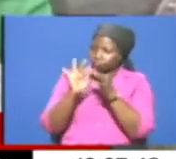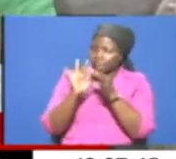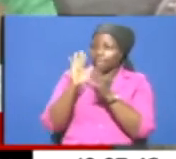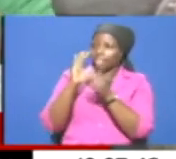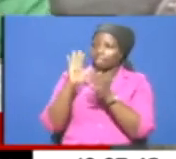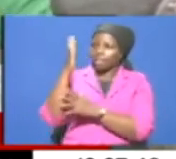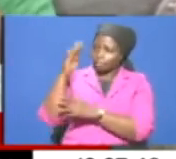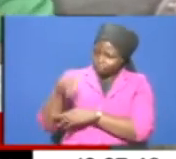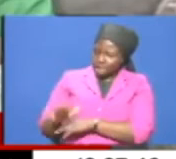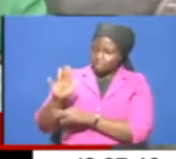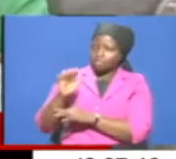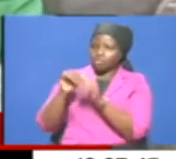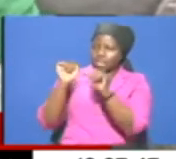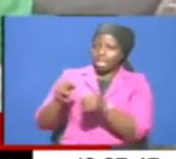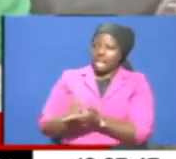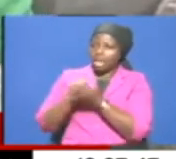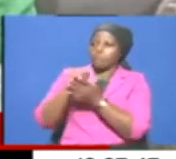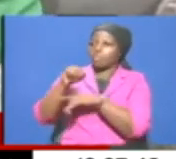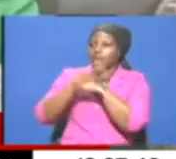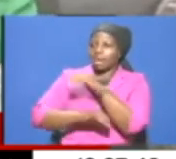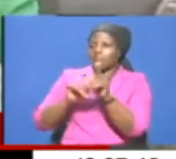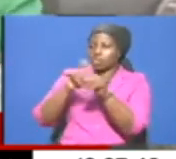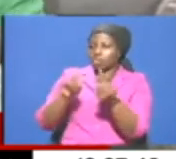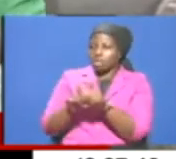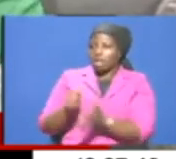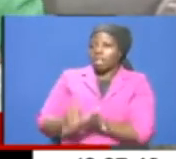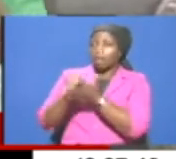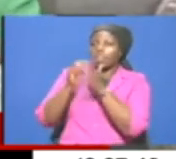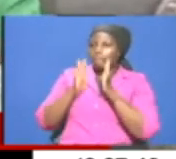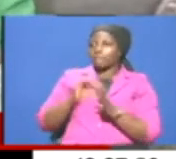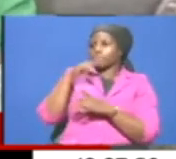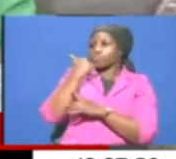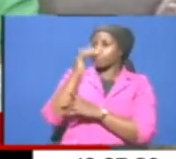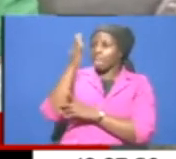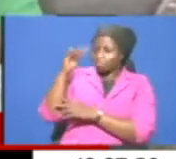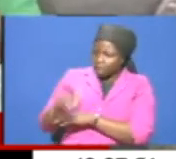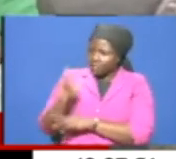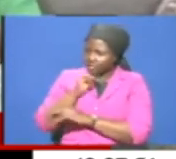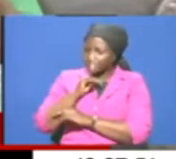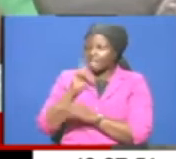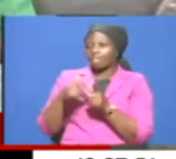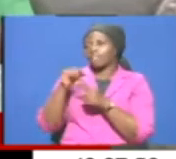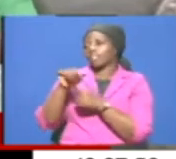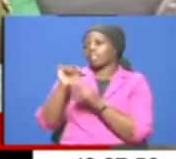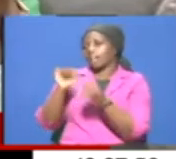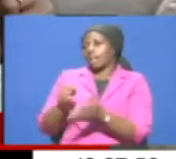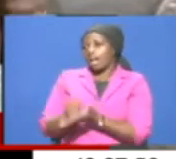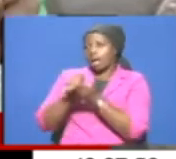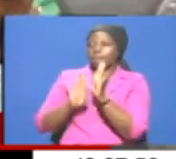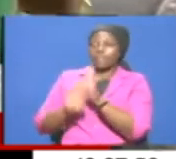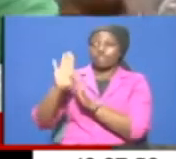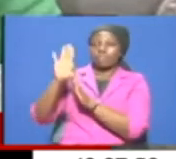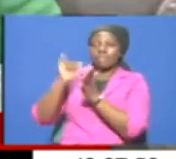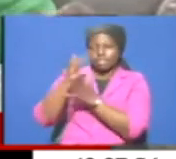hii na itasaidia mwenye kupanda. Hapo tutakuwa tumepiga hatua mbele. Na ndio magavana wengine